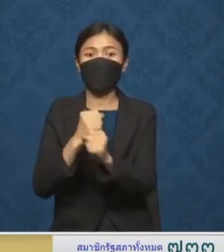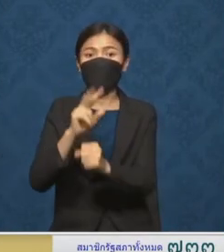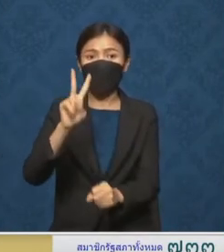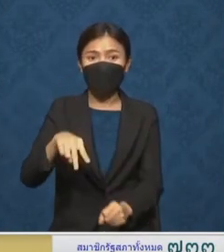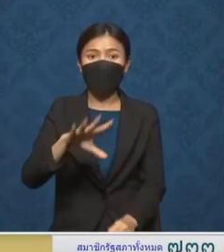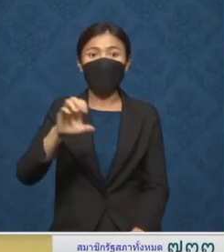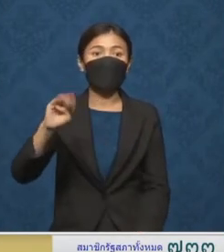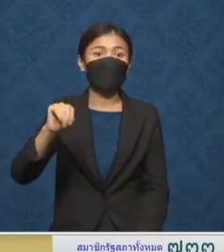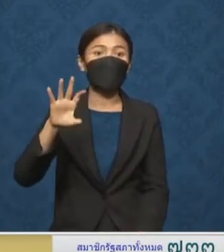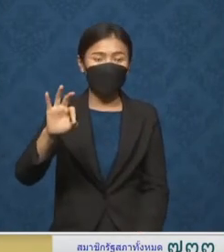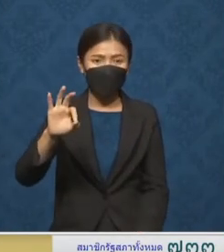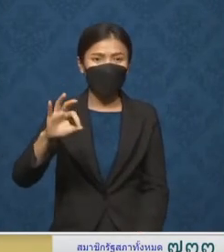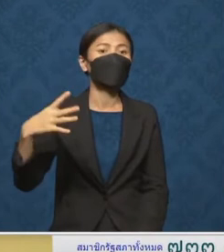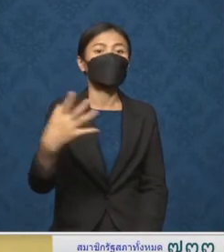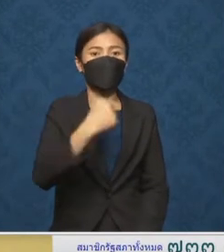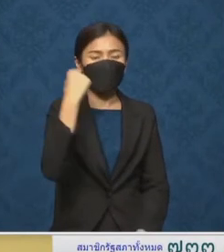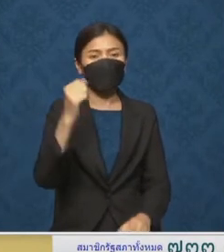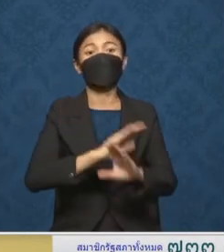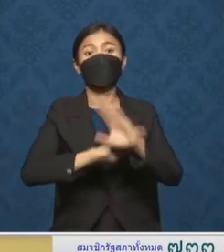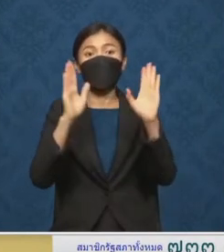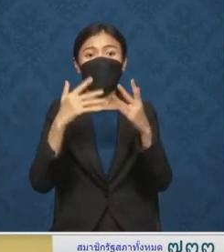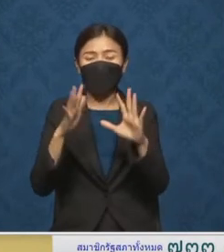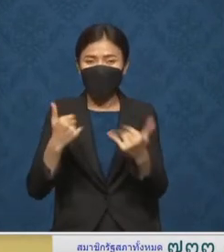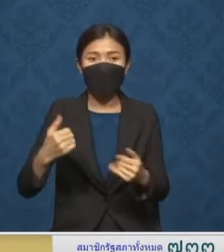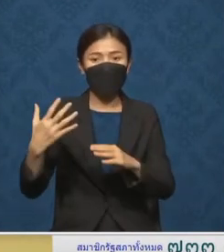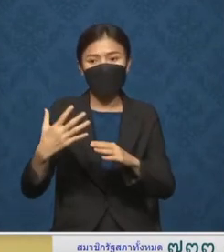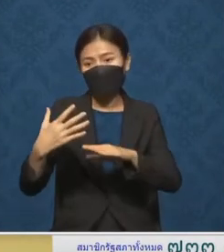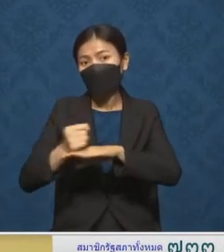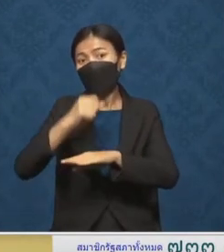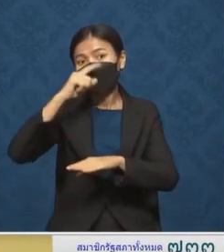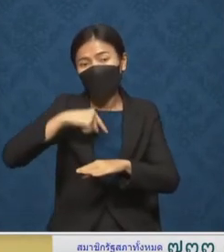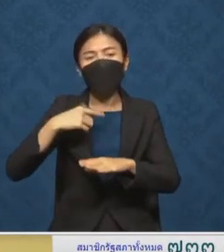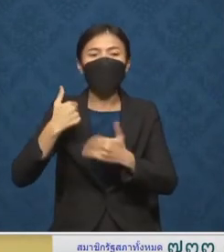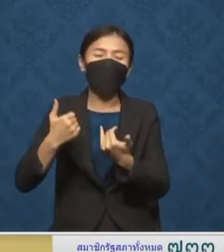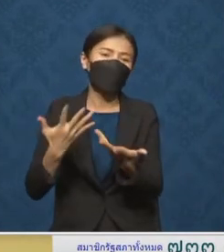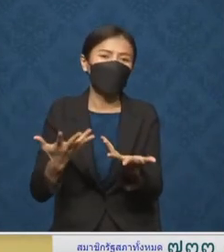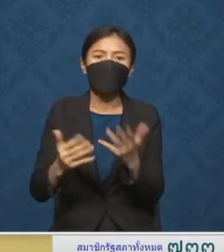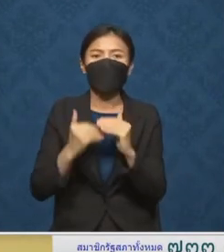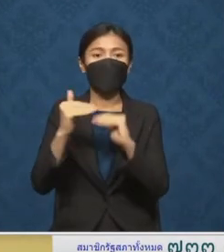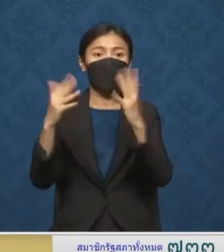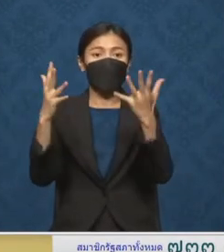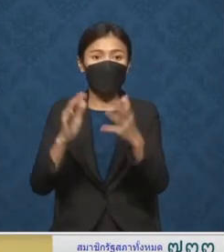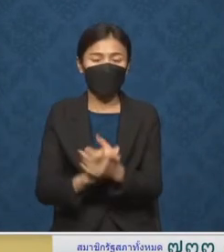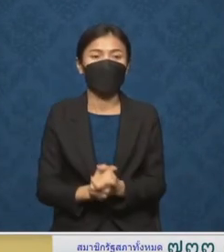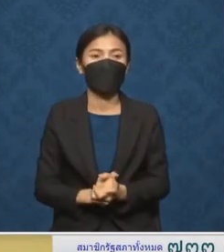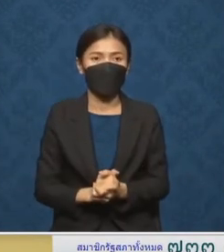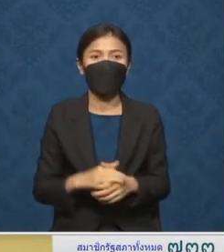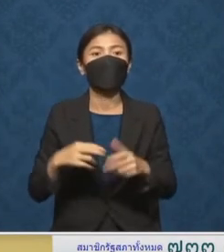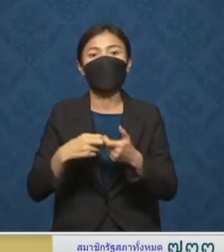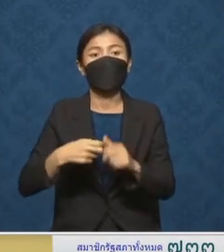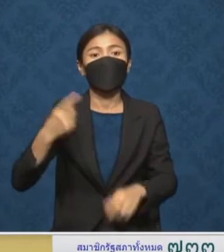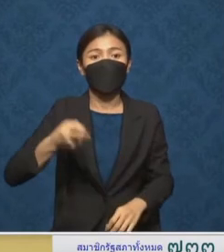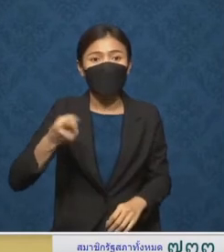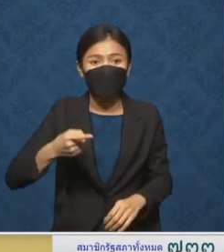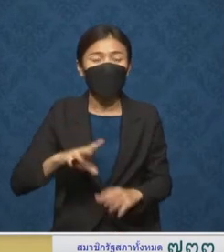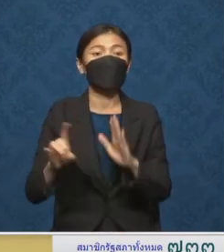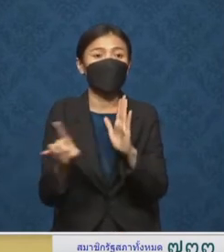2549หลังจากนั้นการเมืองไทยก็ถอยหลังลงคลองเรื่อยๆมาจบที่รัฐธรรมนูญ